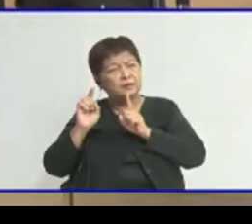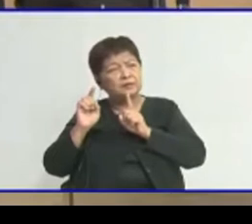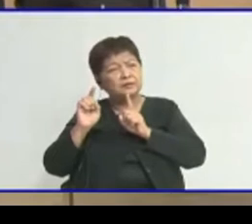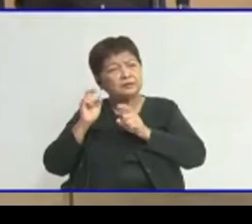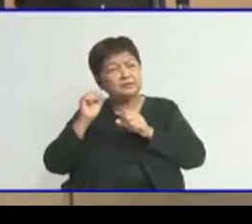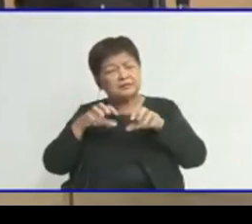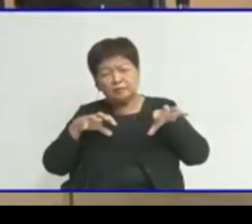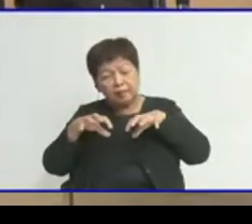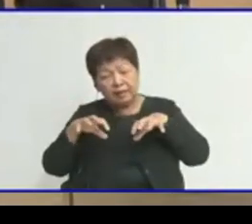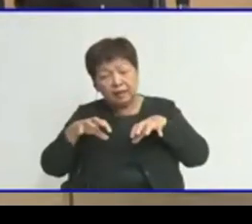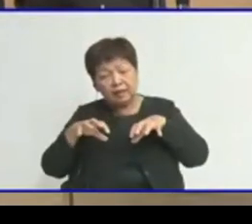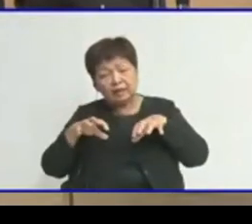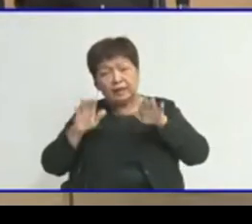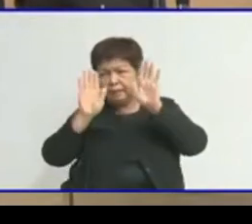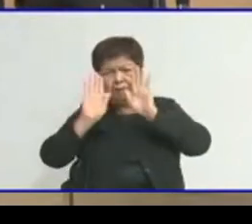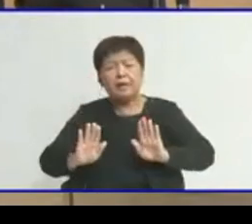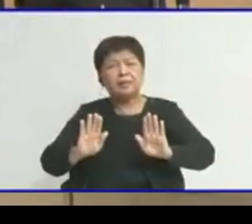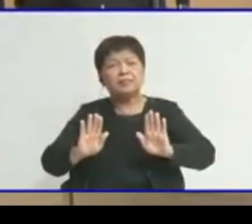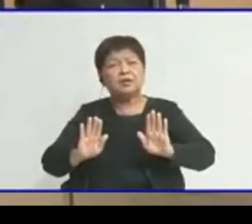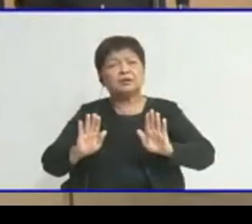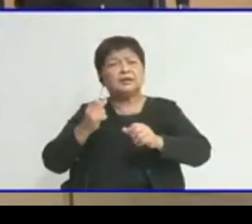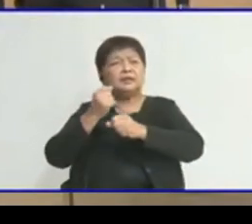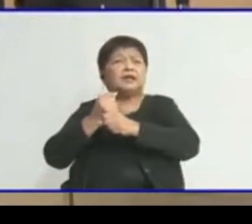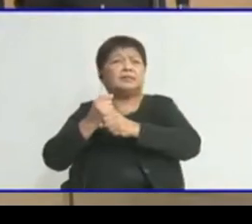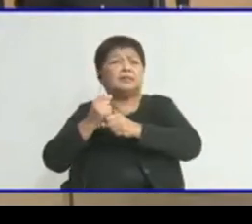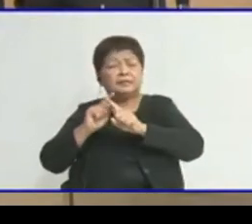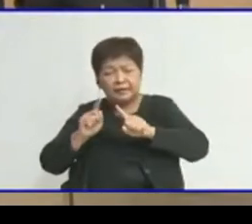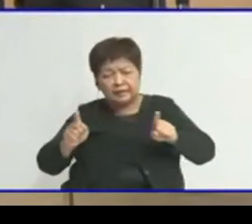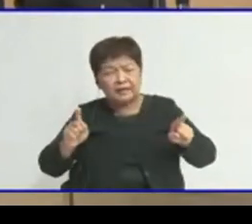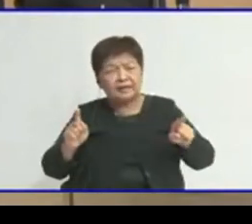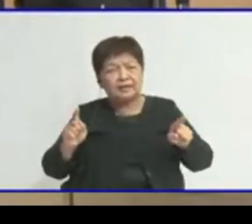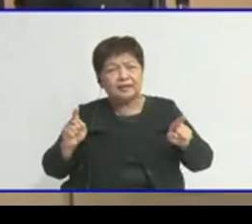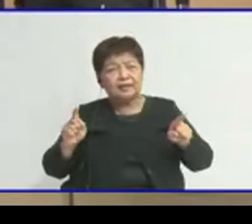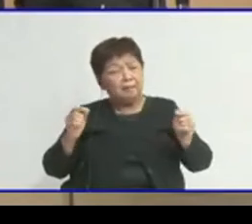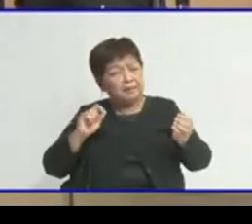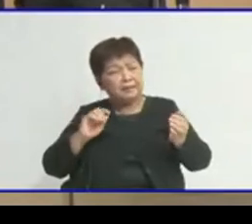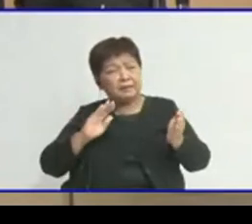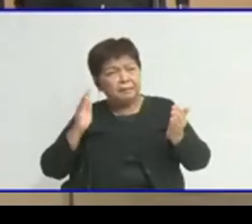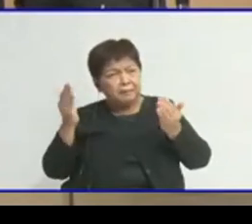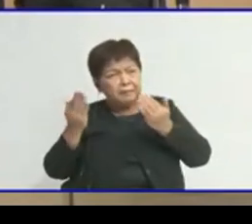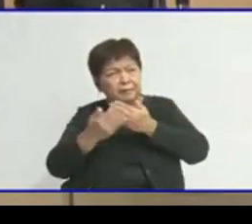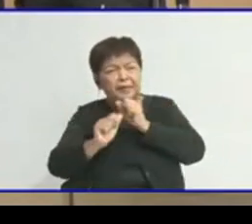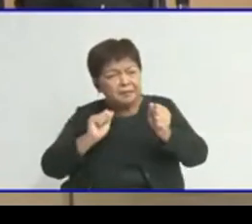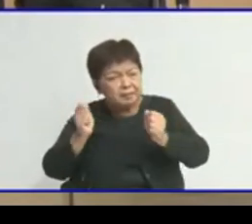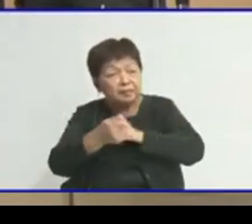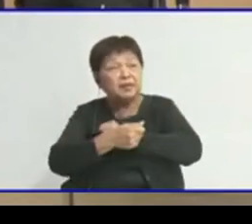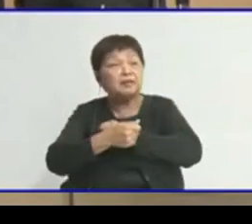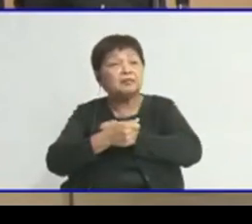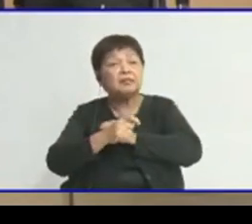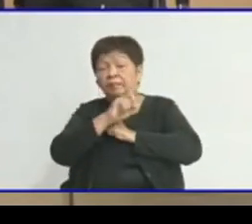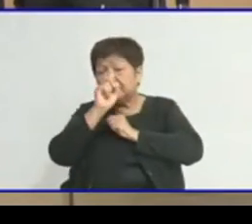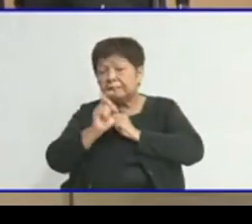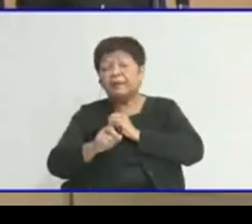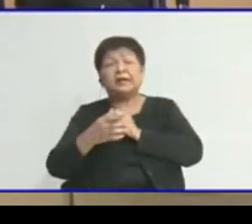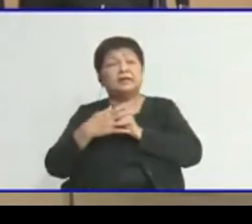observable รูปแบบจากการที่เราปฏิบัติที่ผ่านมามันเปลี่ยนแน่นอนแหละเราไม่ได้มีกฎหมายเกี่ยวกับผู้ลี้ภัยนะคะ